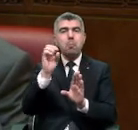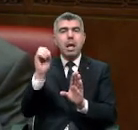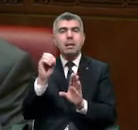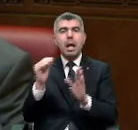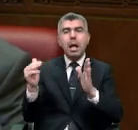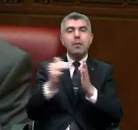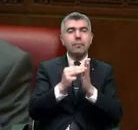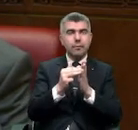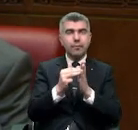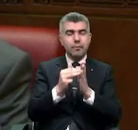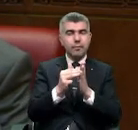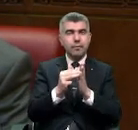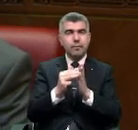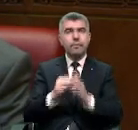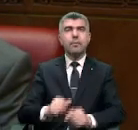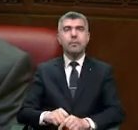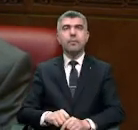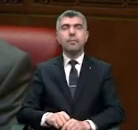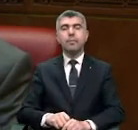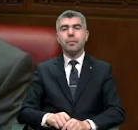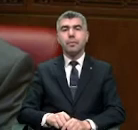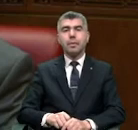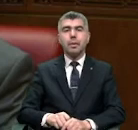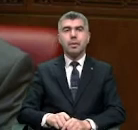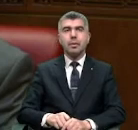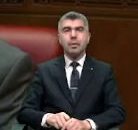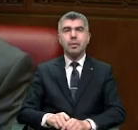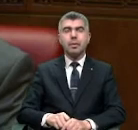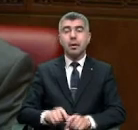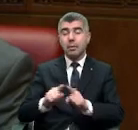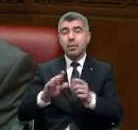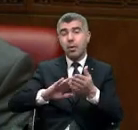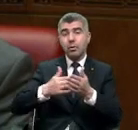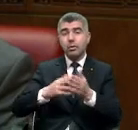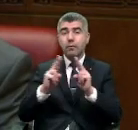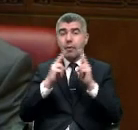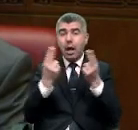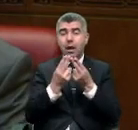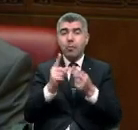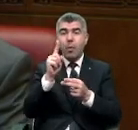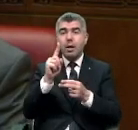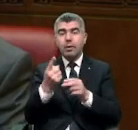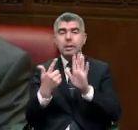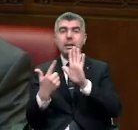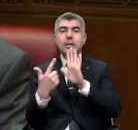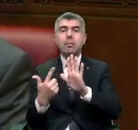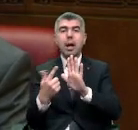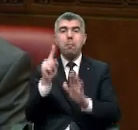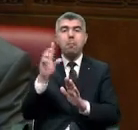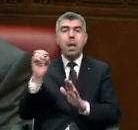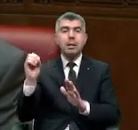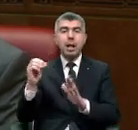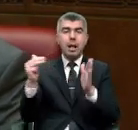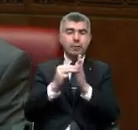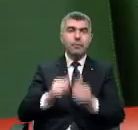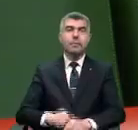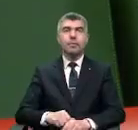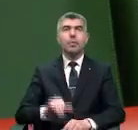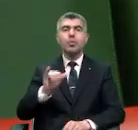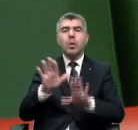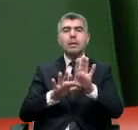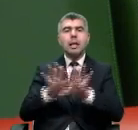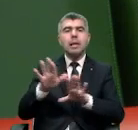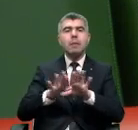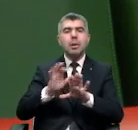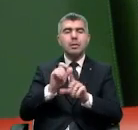نسمة سميتو الوغ كو المعدل العالمي وهو 1.7 لكل 100 ألف نسمة. فشنو هي